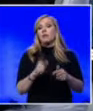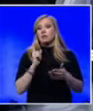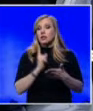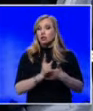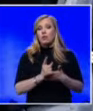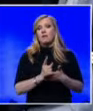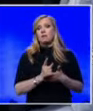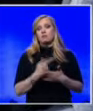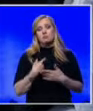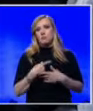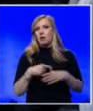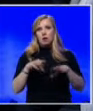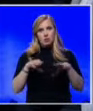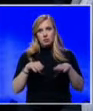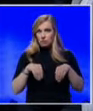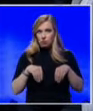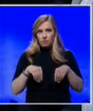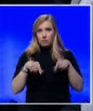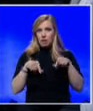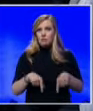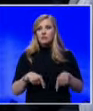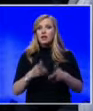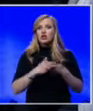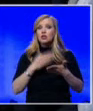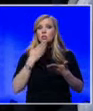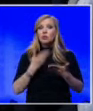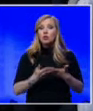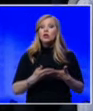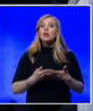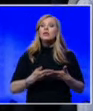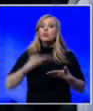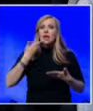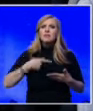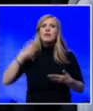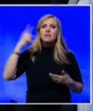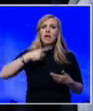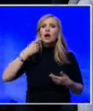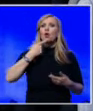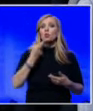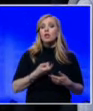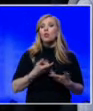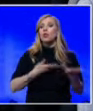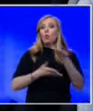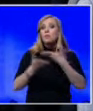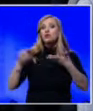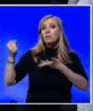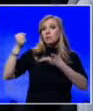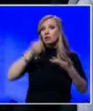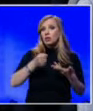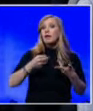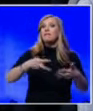го защитавате? Категорично това е част от предложенията, които правим всяка година, когато обсъждаме бюджета. Връщане